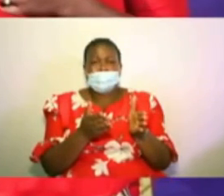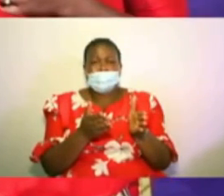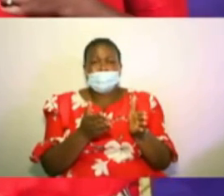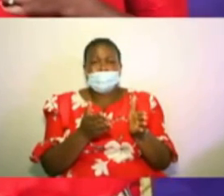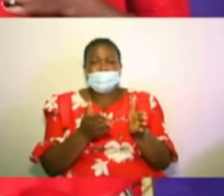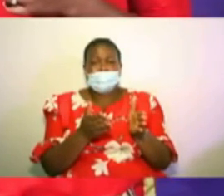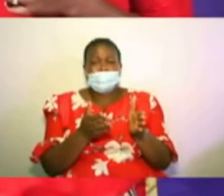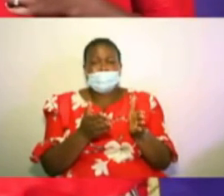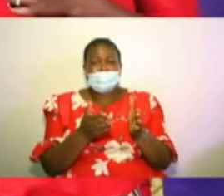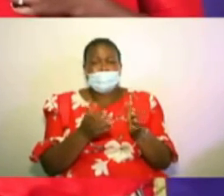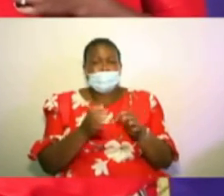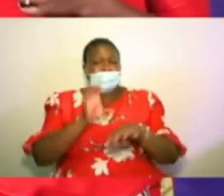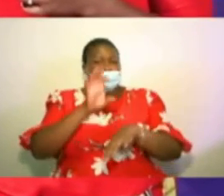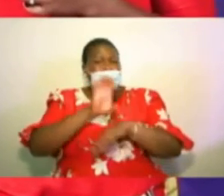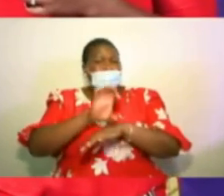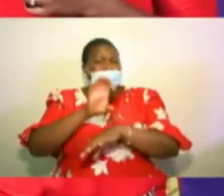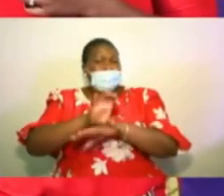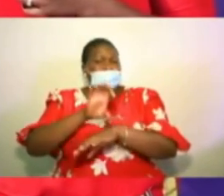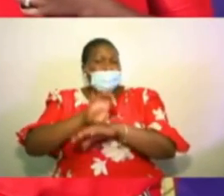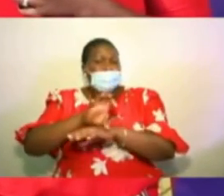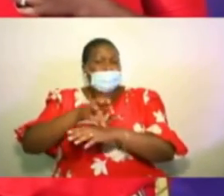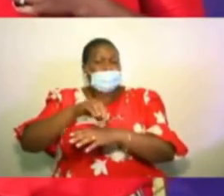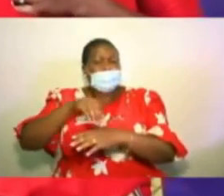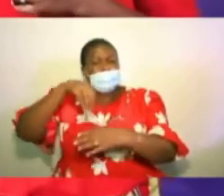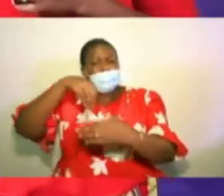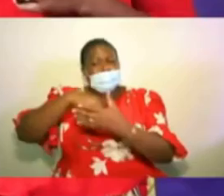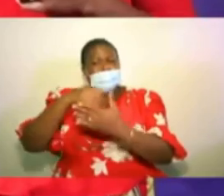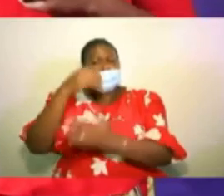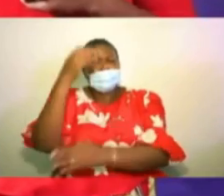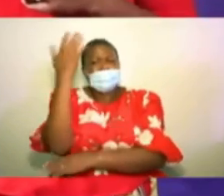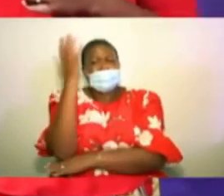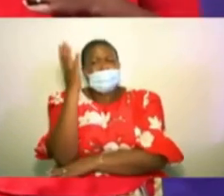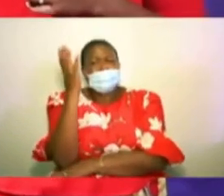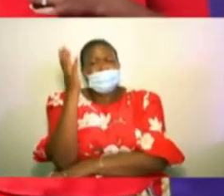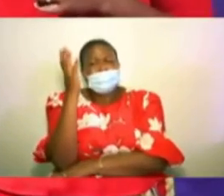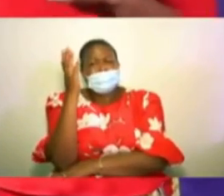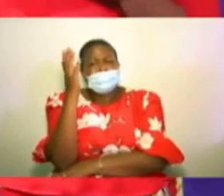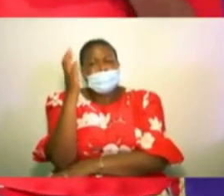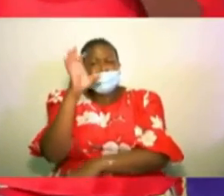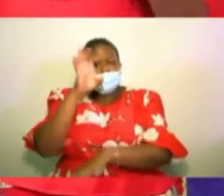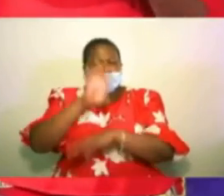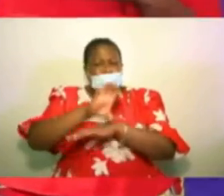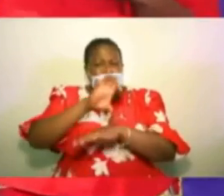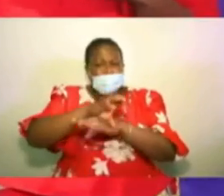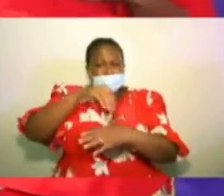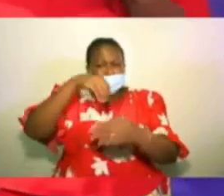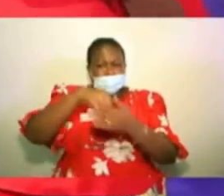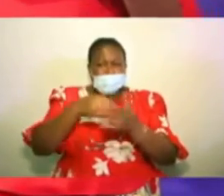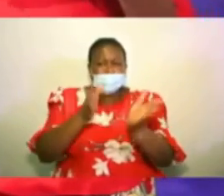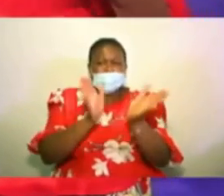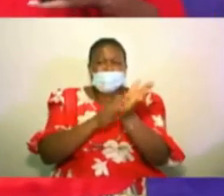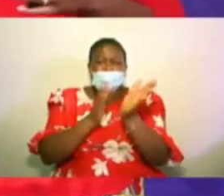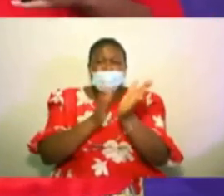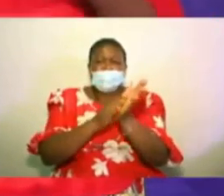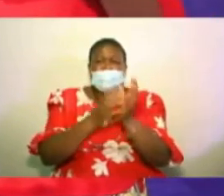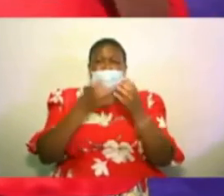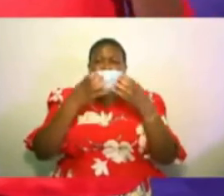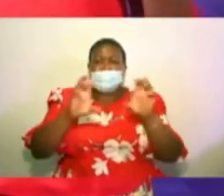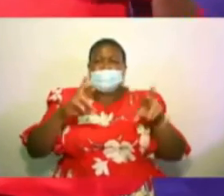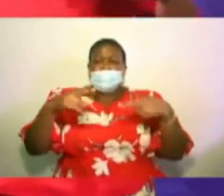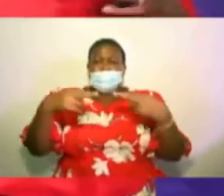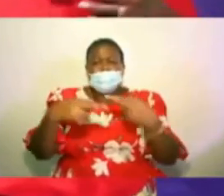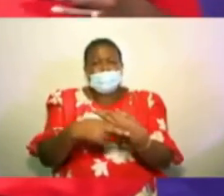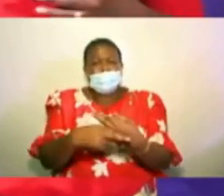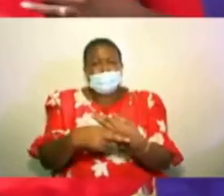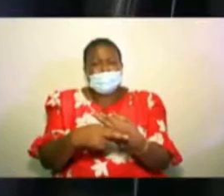under trees, in classrooms, on verandas of members' homes, etc. Et donc il adorait le Seigneur sous les arbres, dans